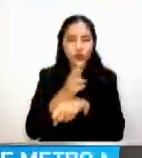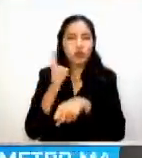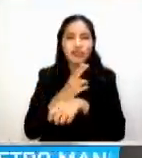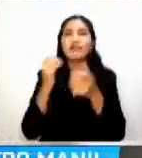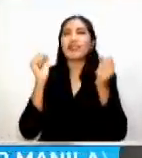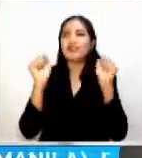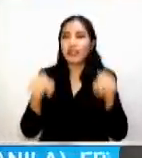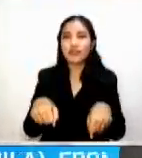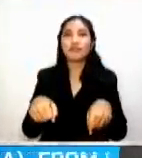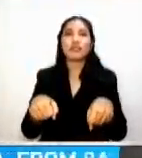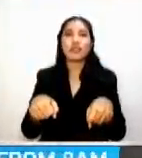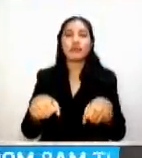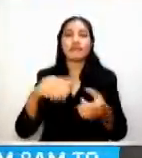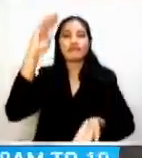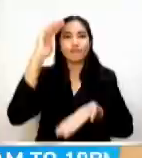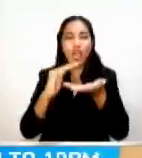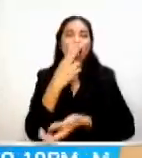hospitals.